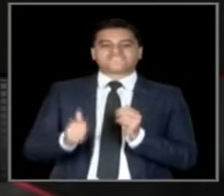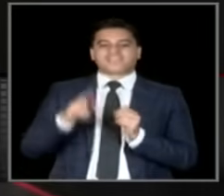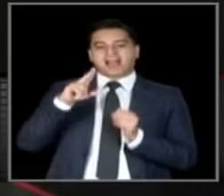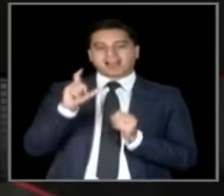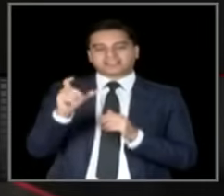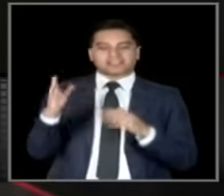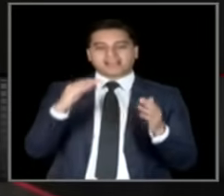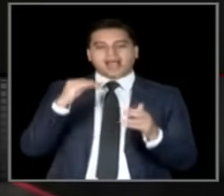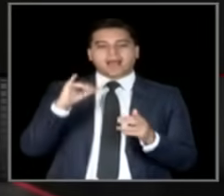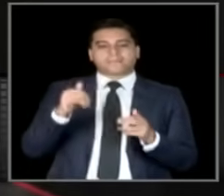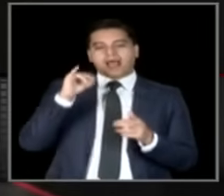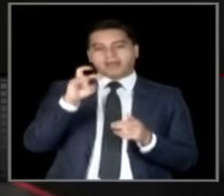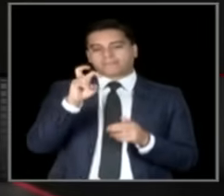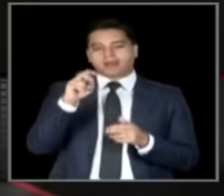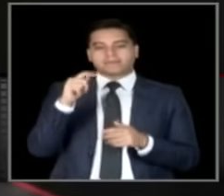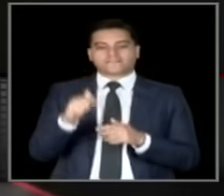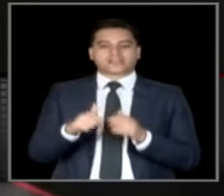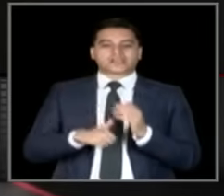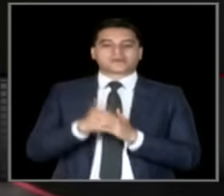عام 2018؟